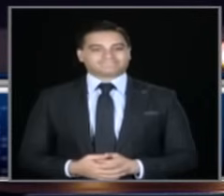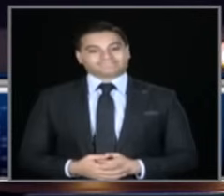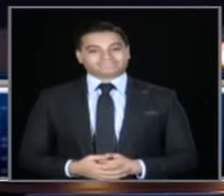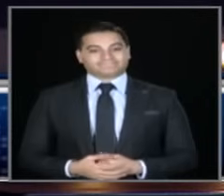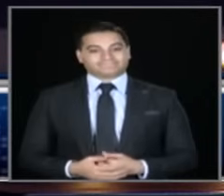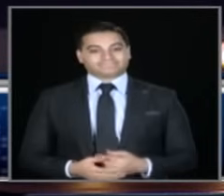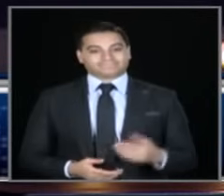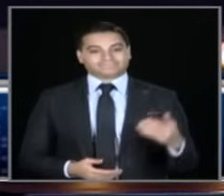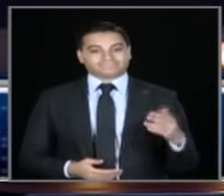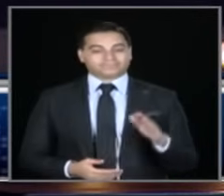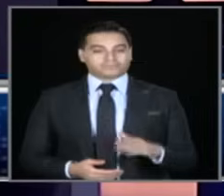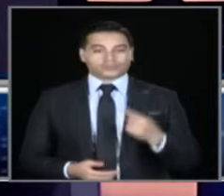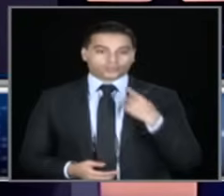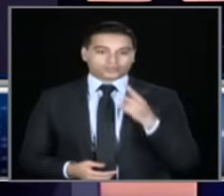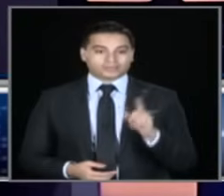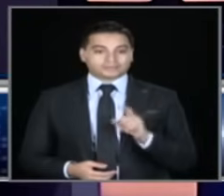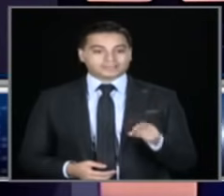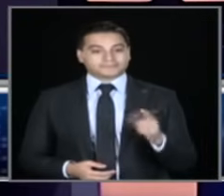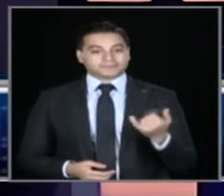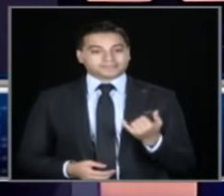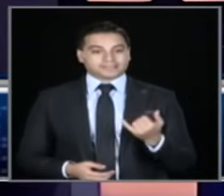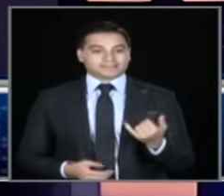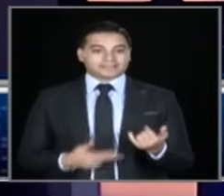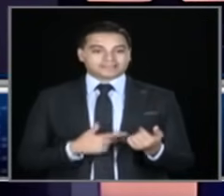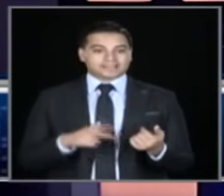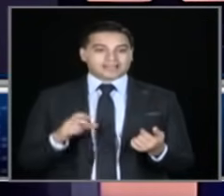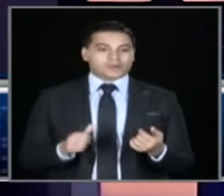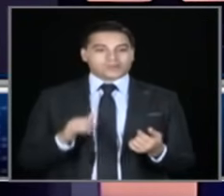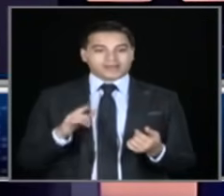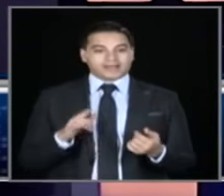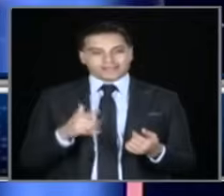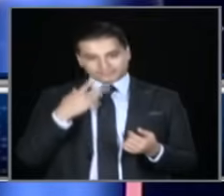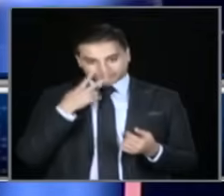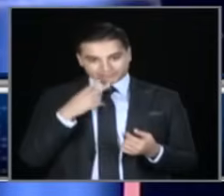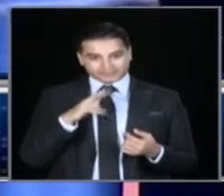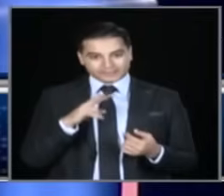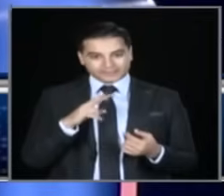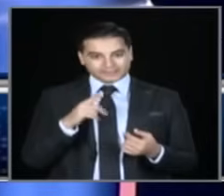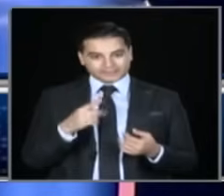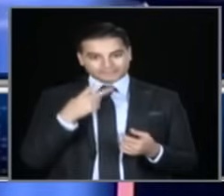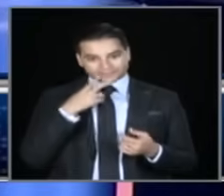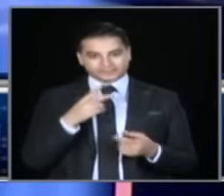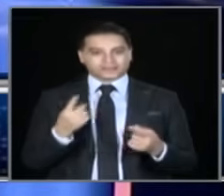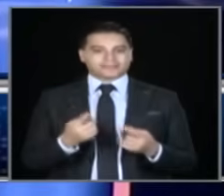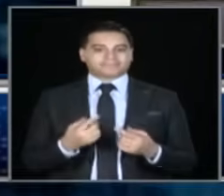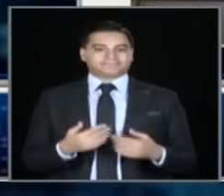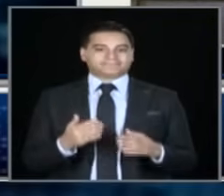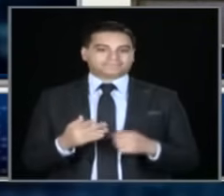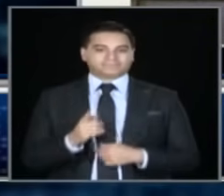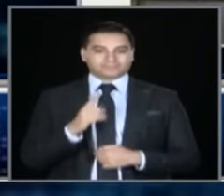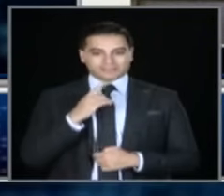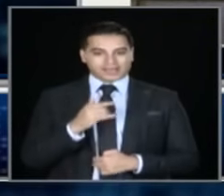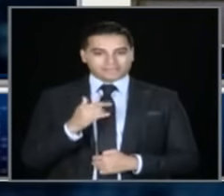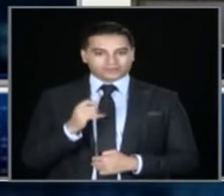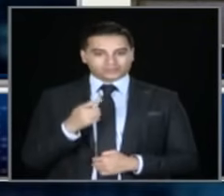خطفت البازر على الفاضي. الاسئله دي مش سهله. لا لا انا كنت عارفه بس في بتاع الغرفه 207 دخلوا في بعض. مش دايما